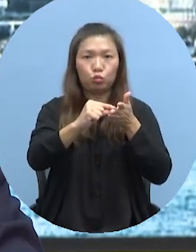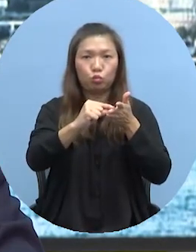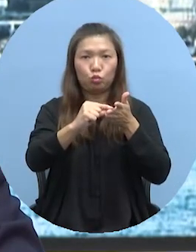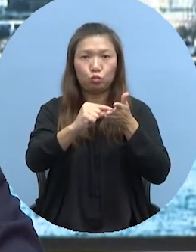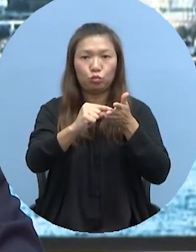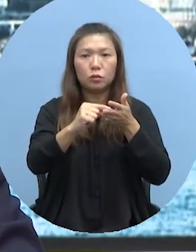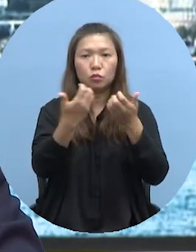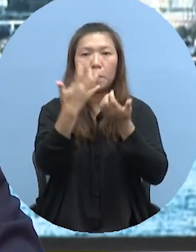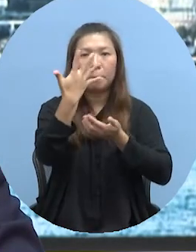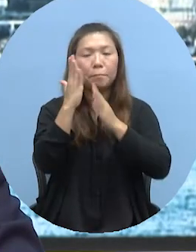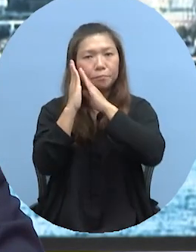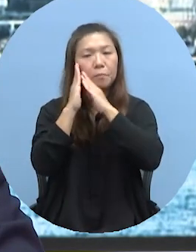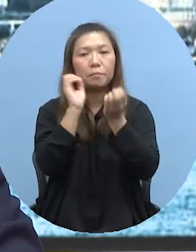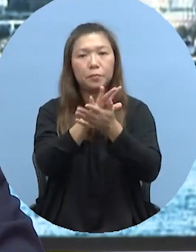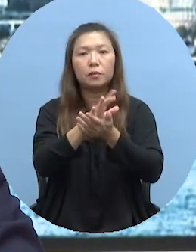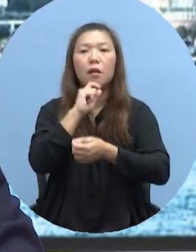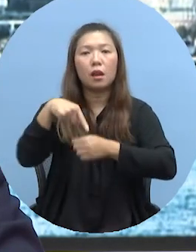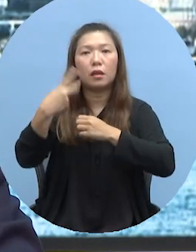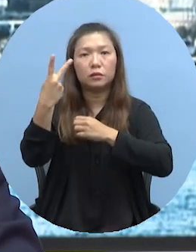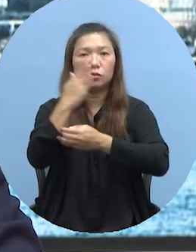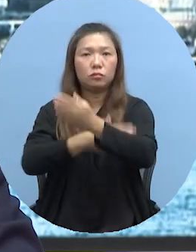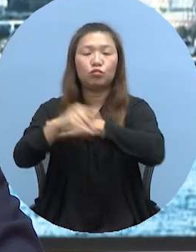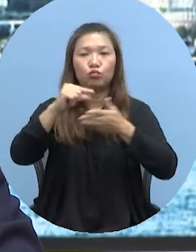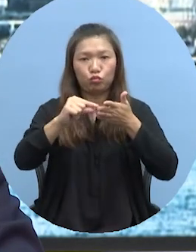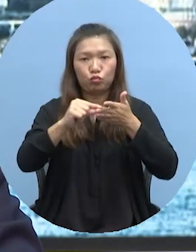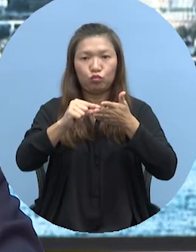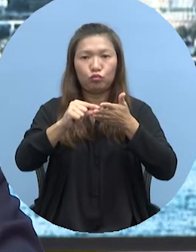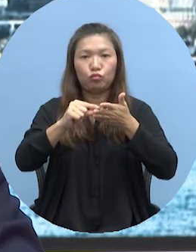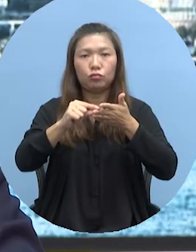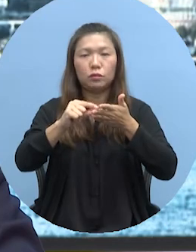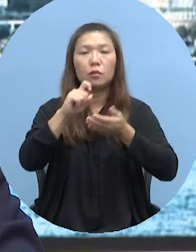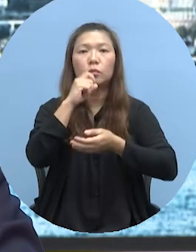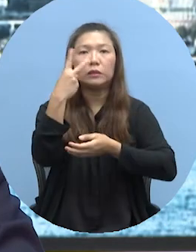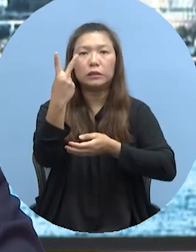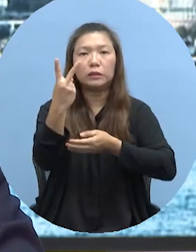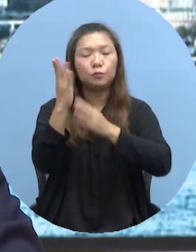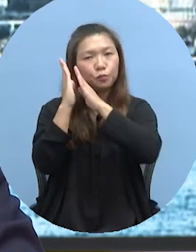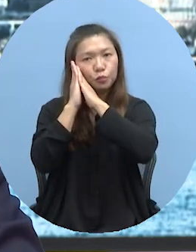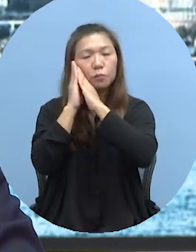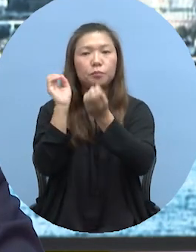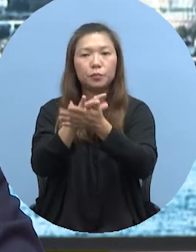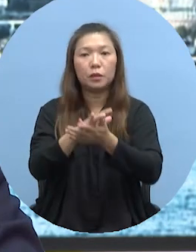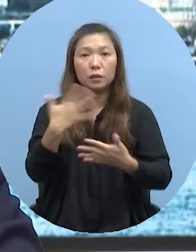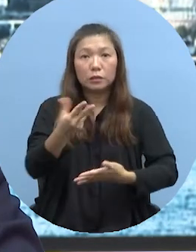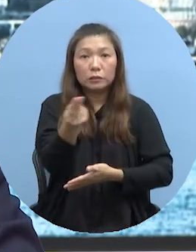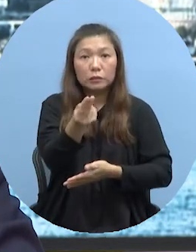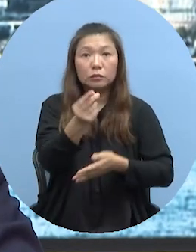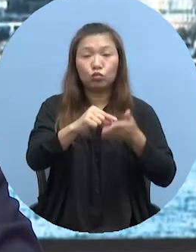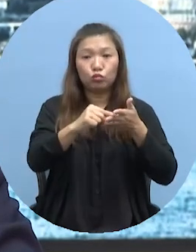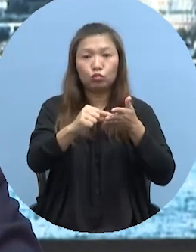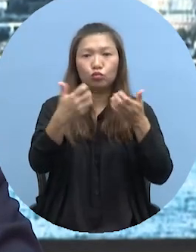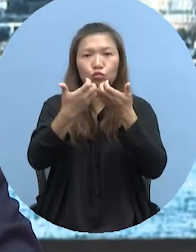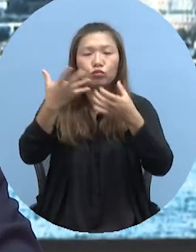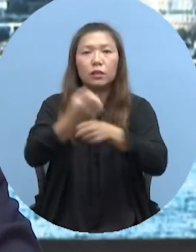的院友，2間的殘疾人士院舍也都是涉及一共有2名院友，這7間院舍呢總共是有